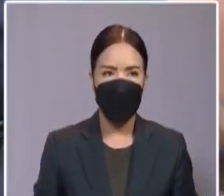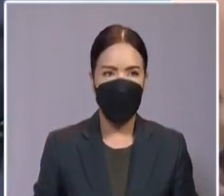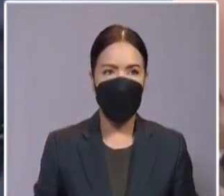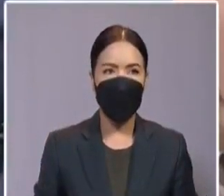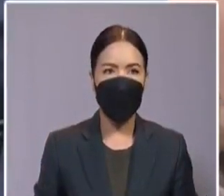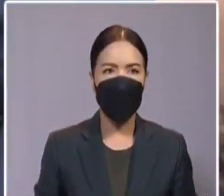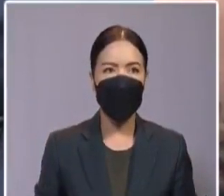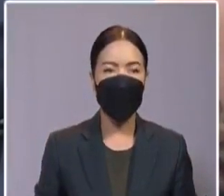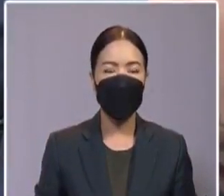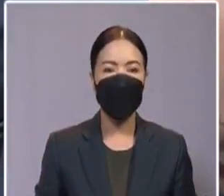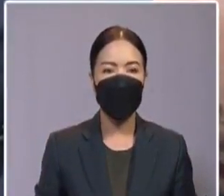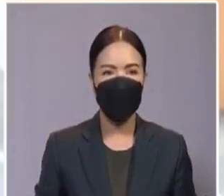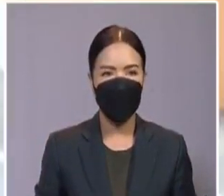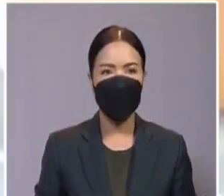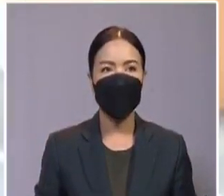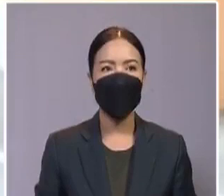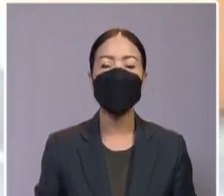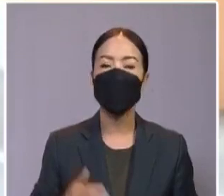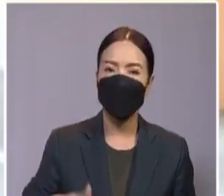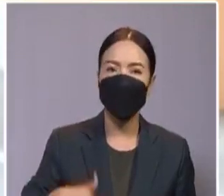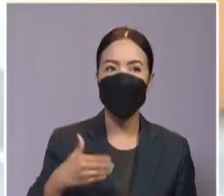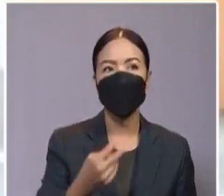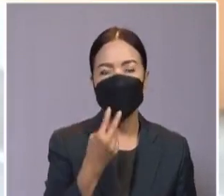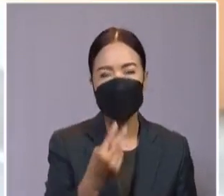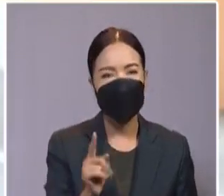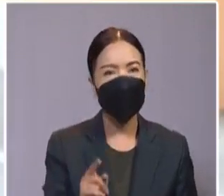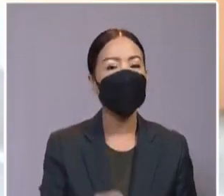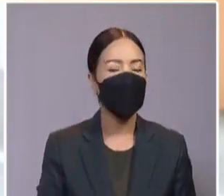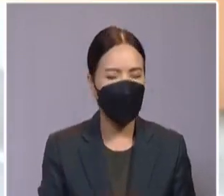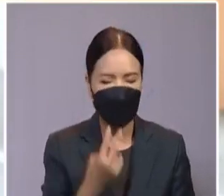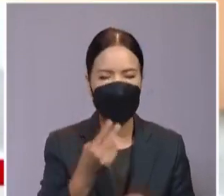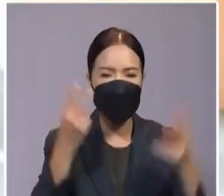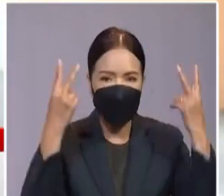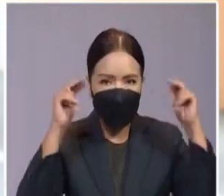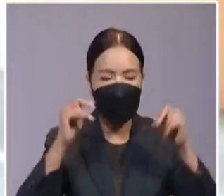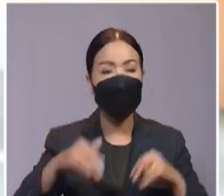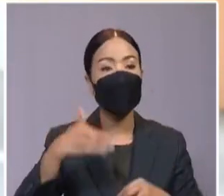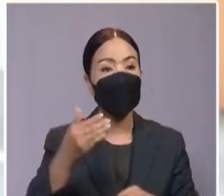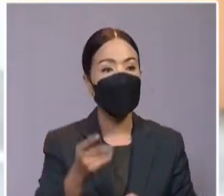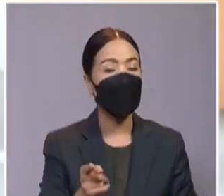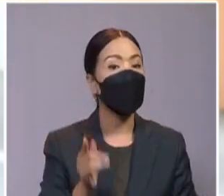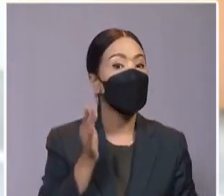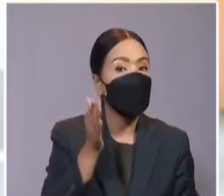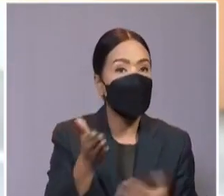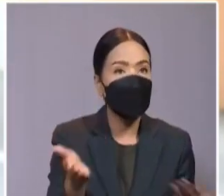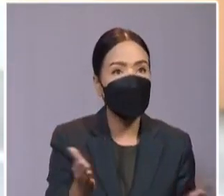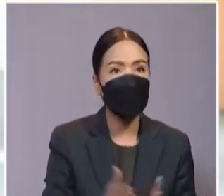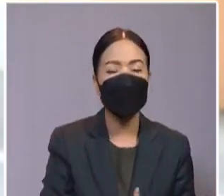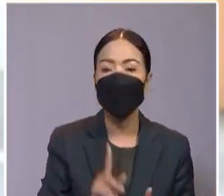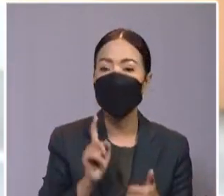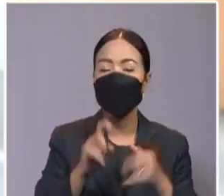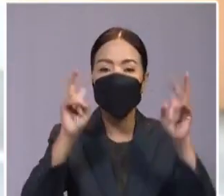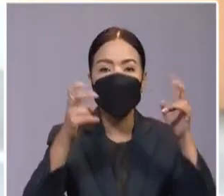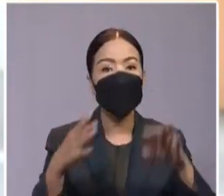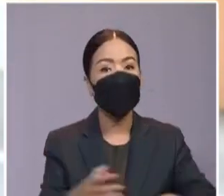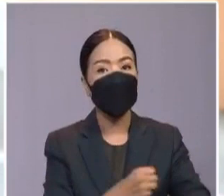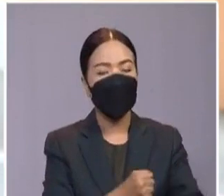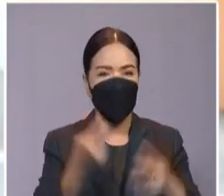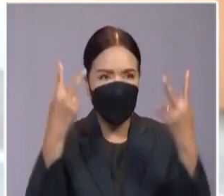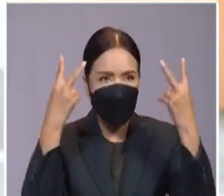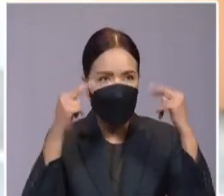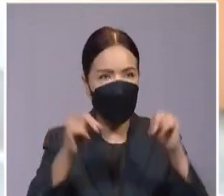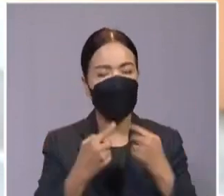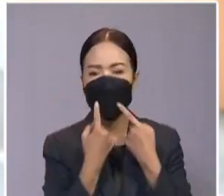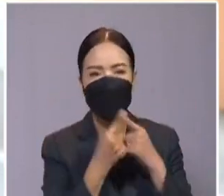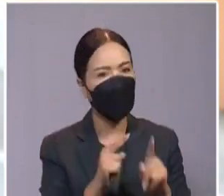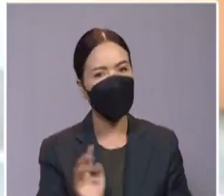แลกกันนะคะสิ่งที่ต้องตามหลังจากนี้ค่ะก็ต้องดูท่าทีของท่านนายกรัฐมนตรีค่ะเพราะว่าเมื่อไหร่ก็ตามที่ถามเรื่องของประเด็นทางการเมืองท่านนายก